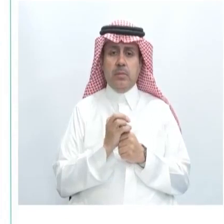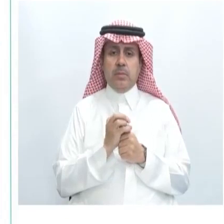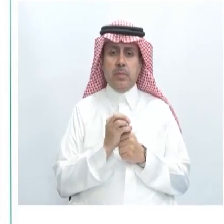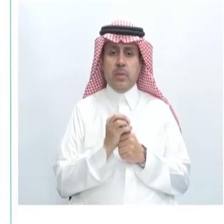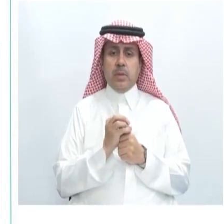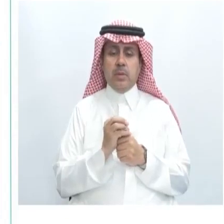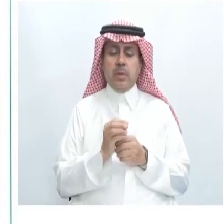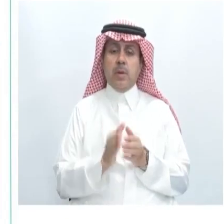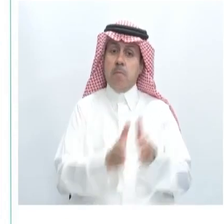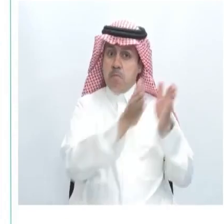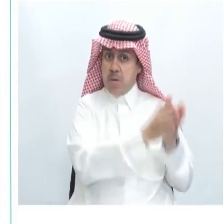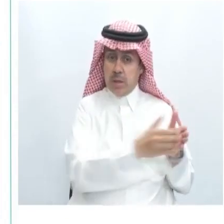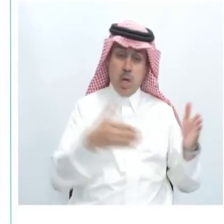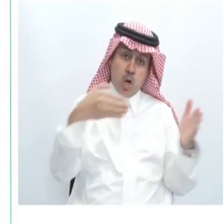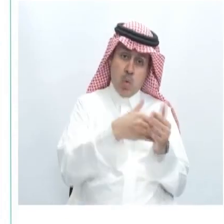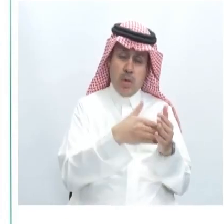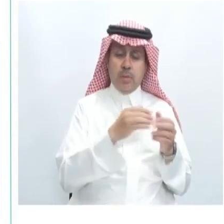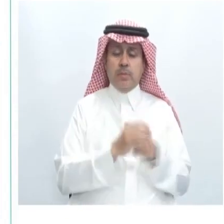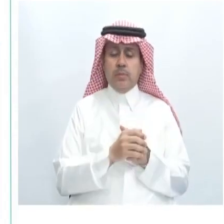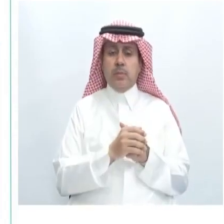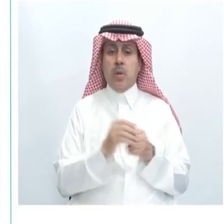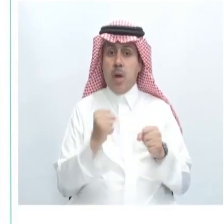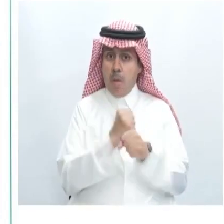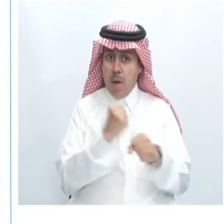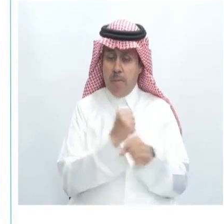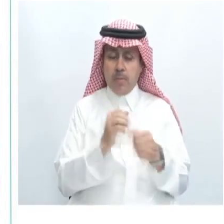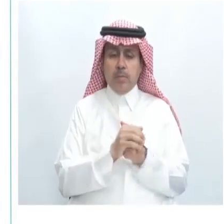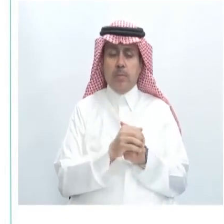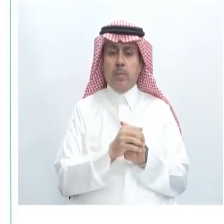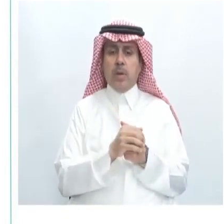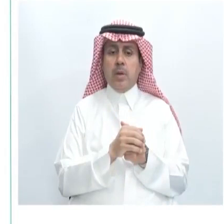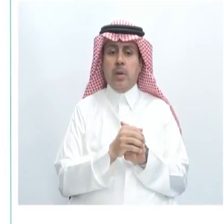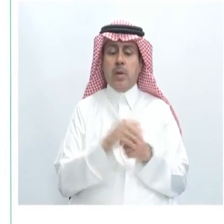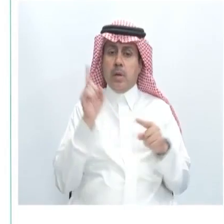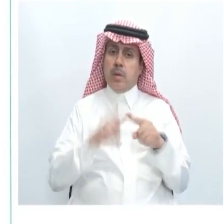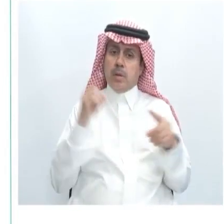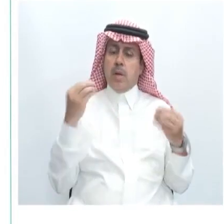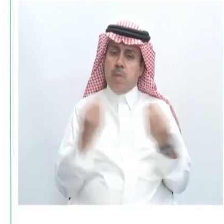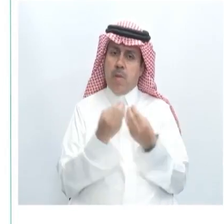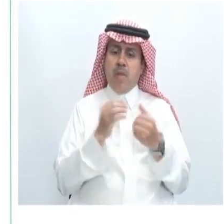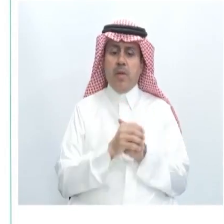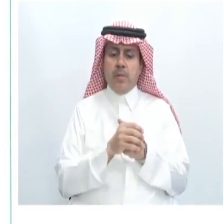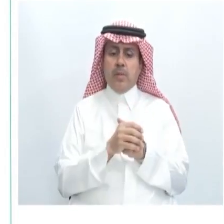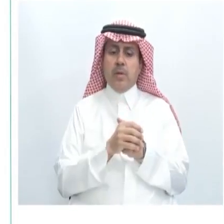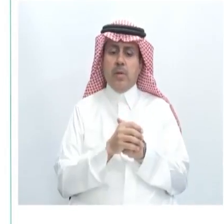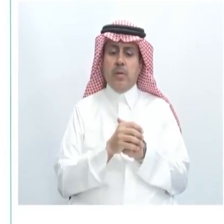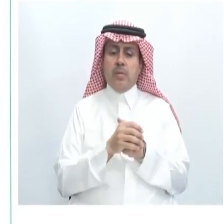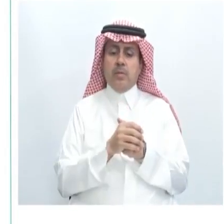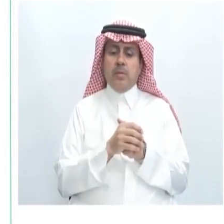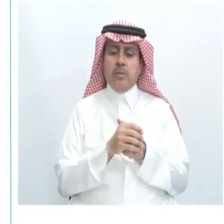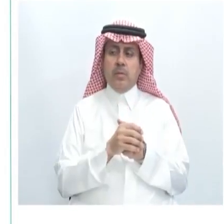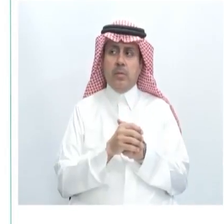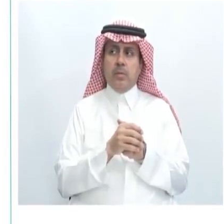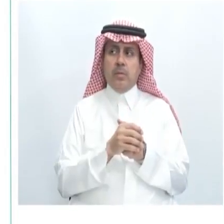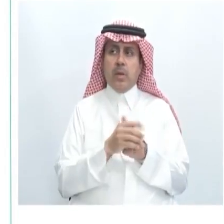اذا بعد ان تنهي هذه المهام انطلق معنا بالتاكيد في هذه النقاط